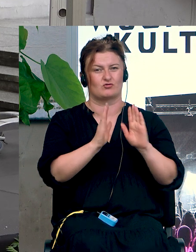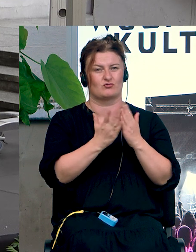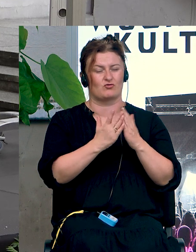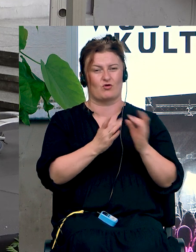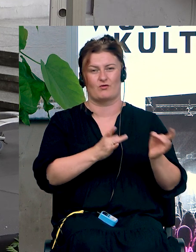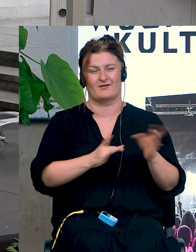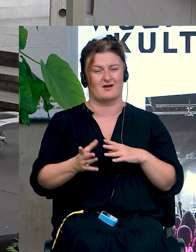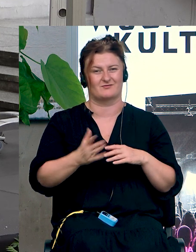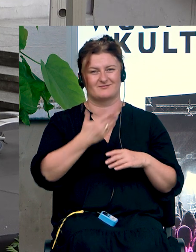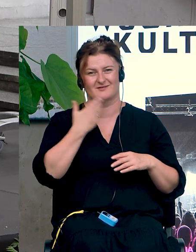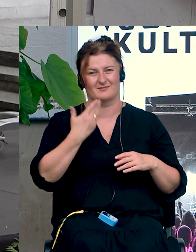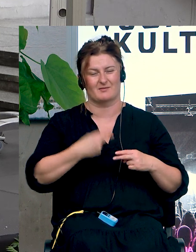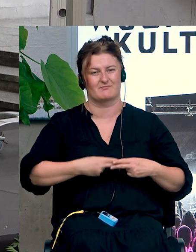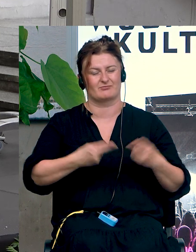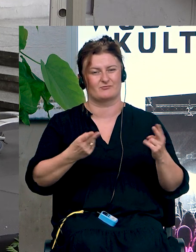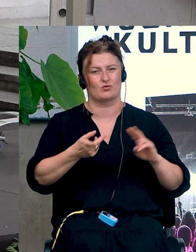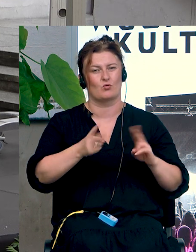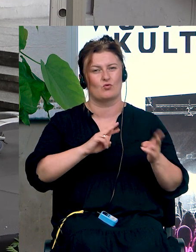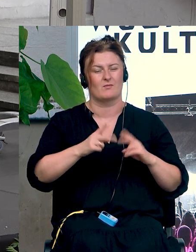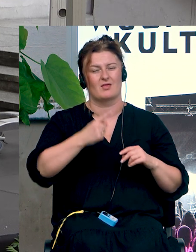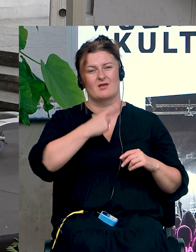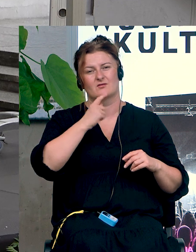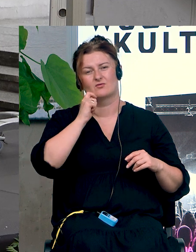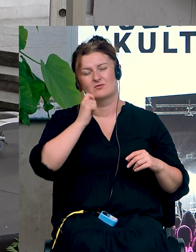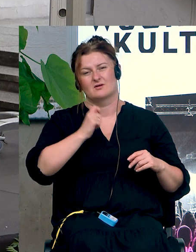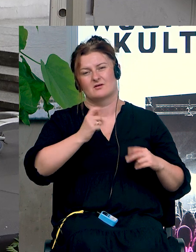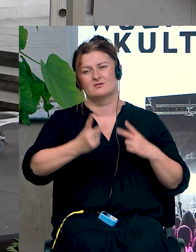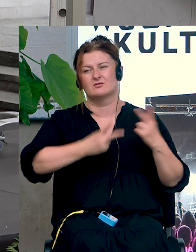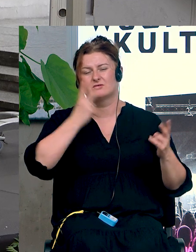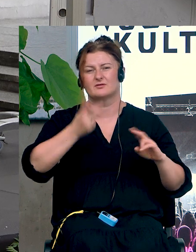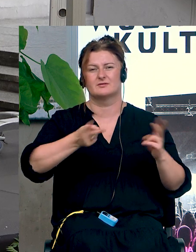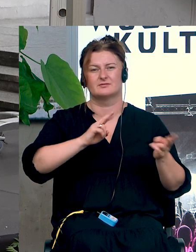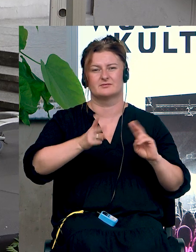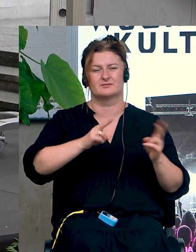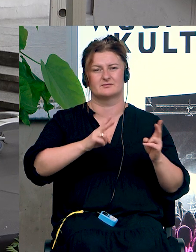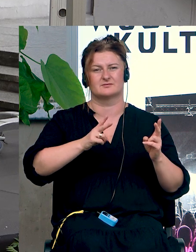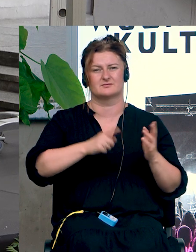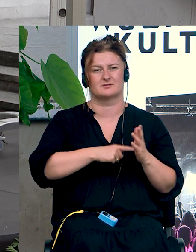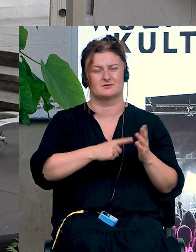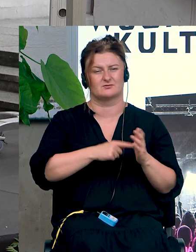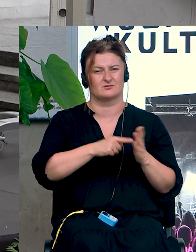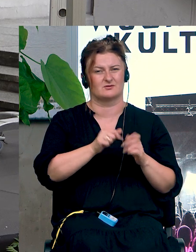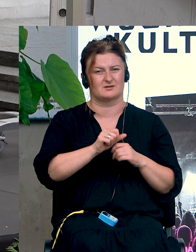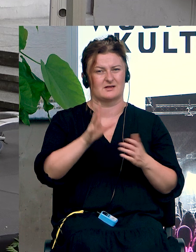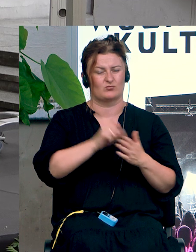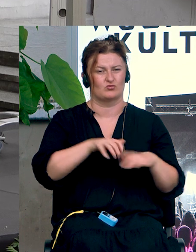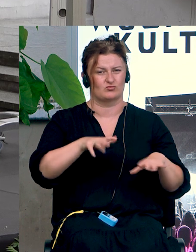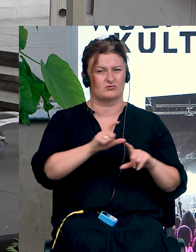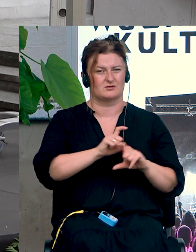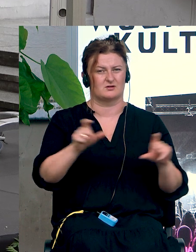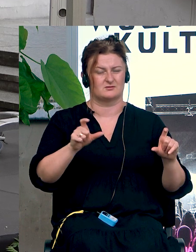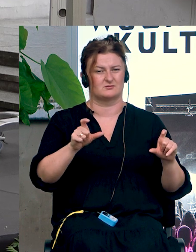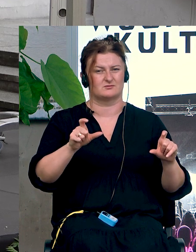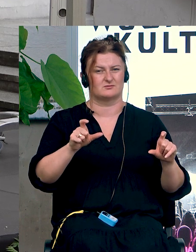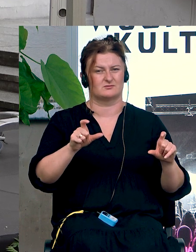пошук видавця, перекладача – це все часто забирає багато часу і буває відривається від контексту. Проте з романами простіше, тому